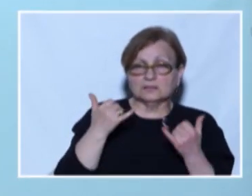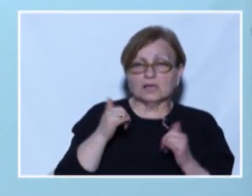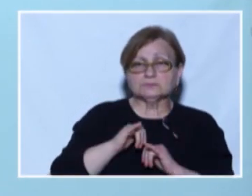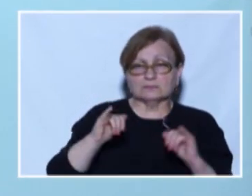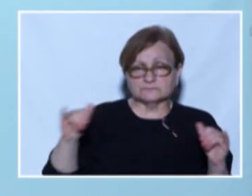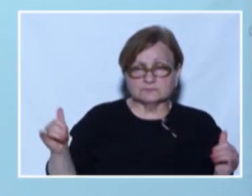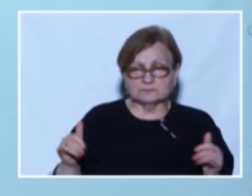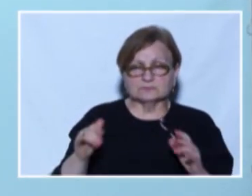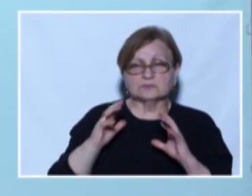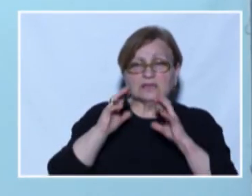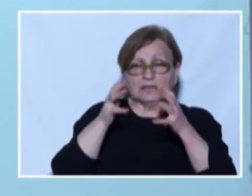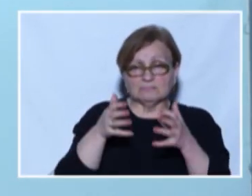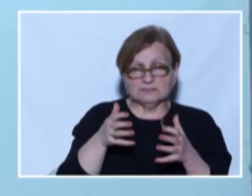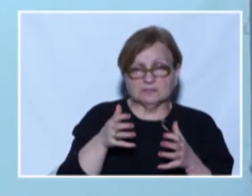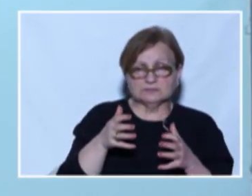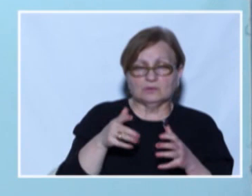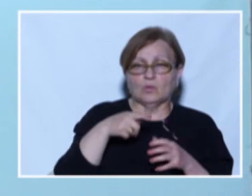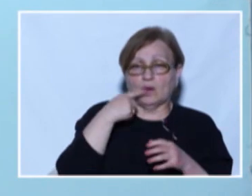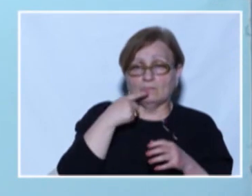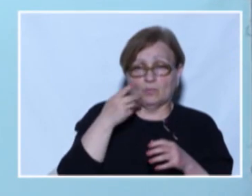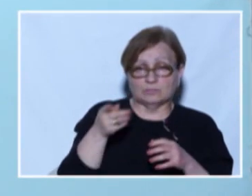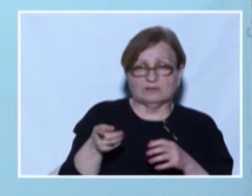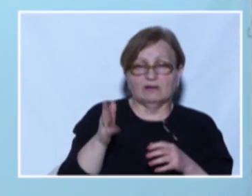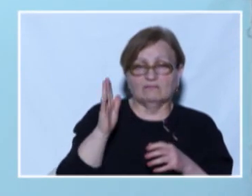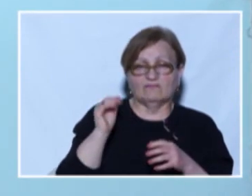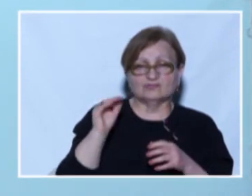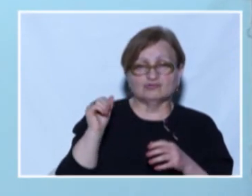გამეფებულია დედამიწის ზურგზე.